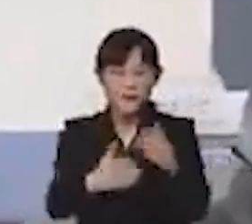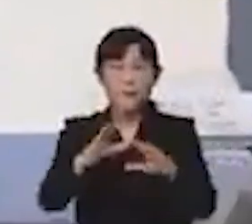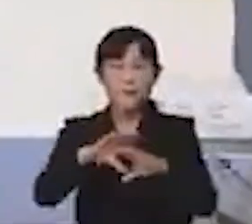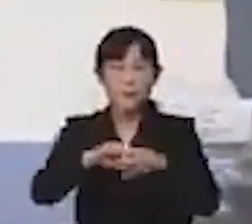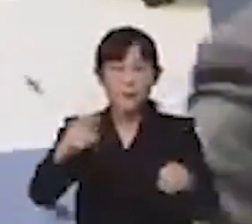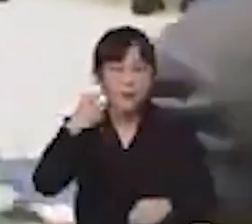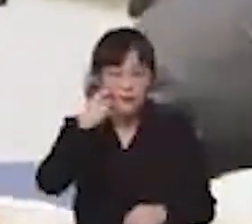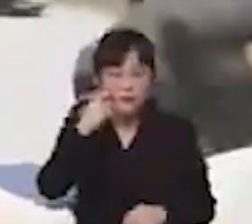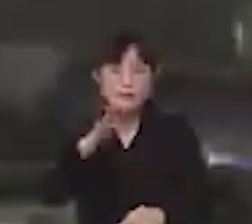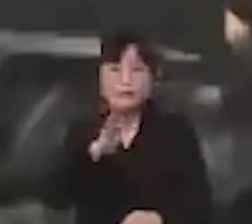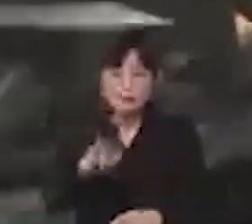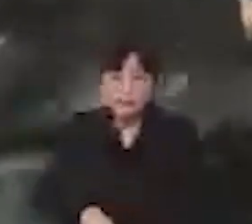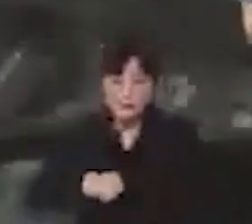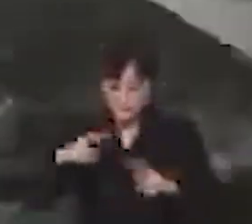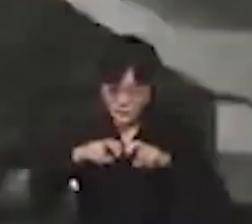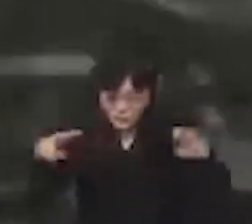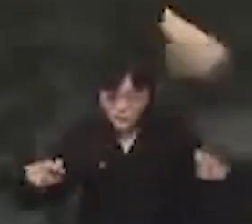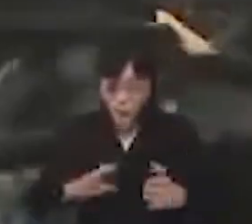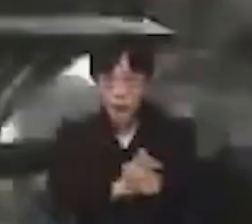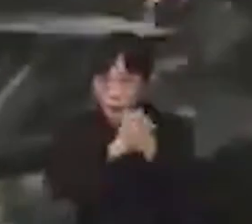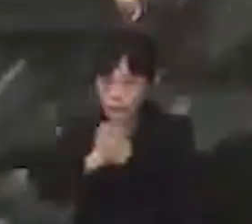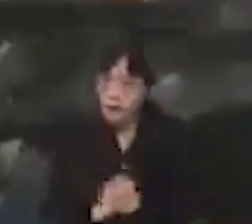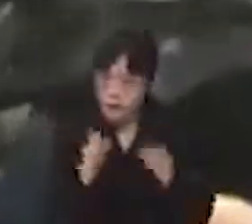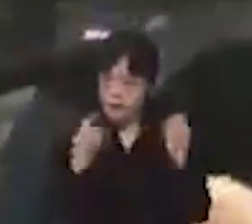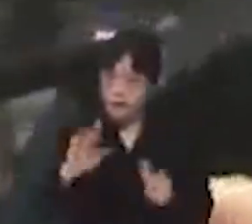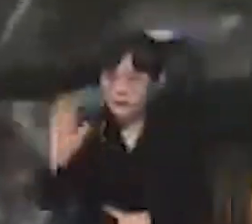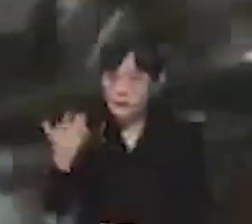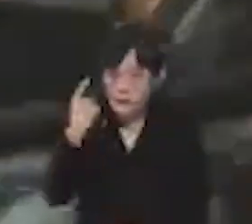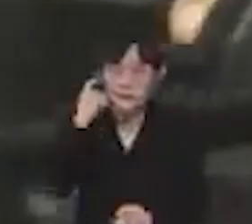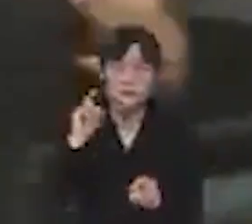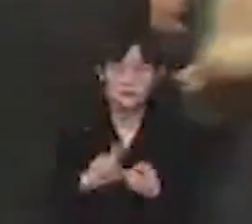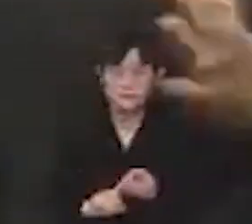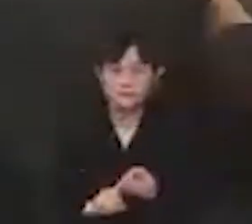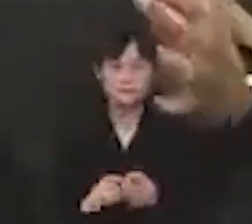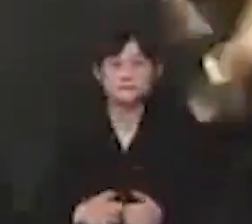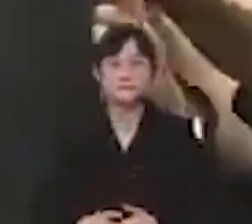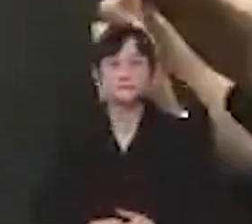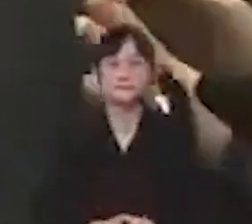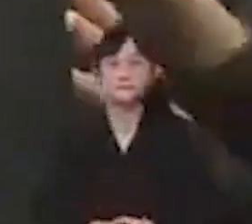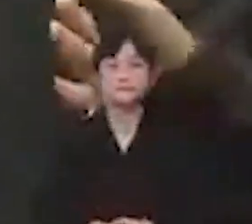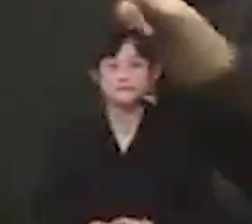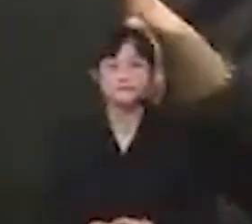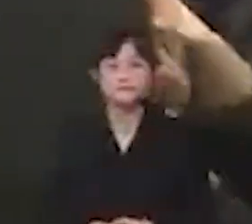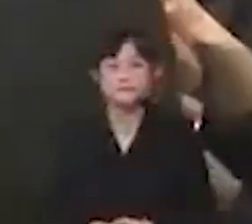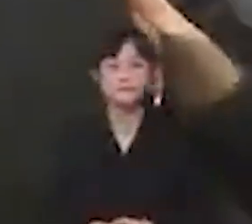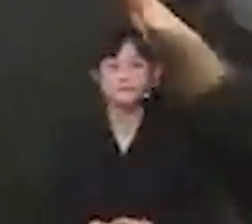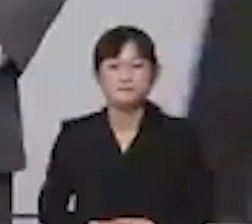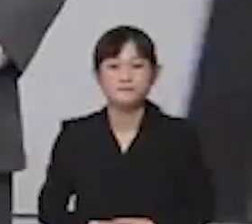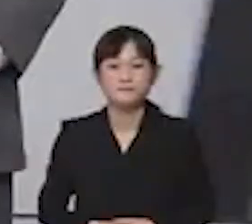진상규명과 화해의 첫 장면이 될지 주목됩니다. KBC 박송호입니다.